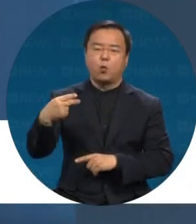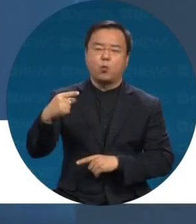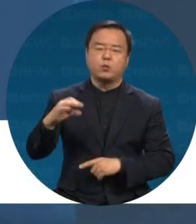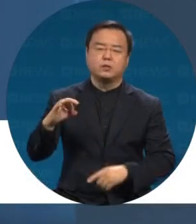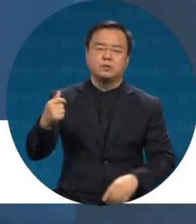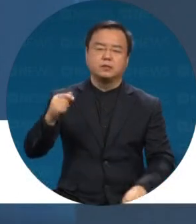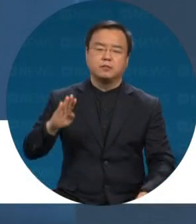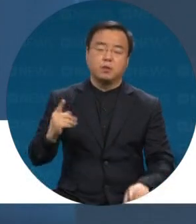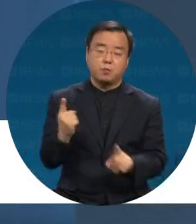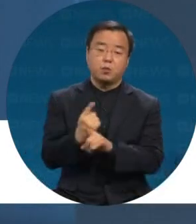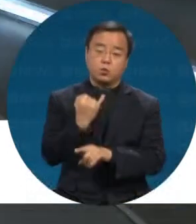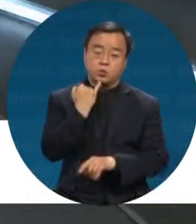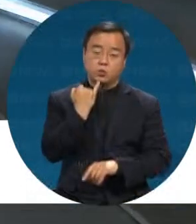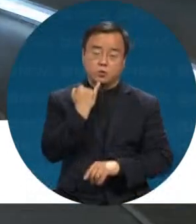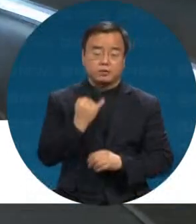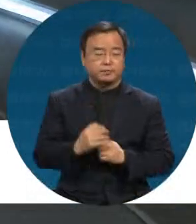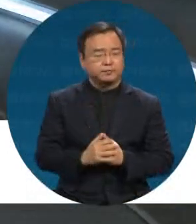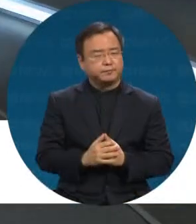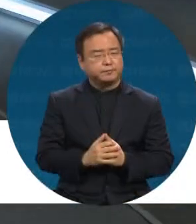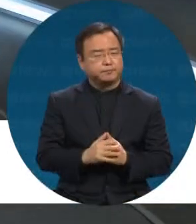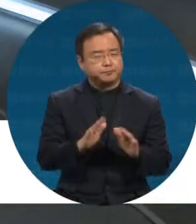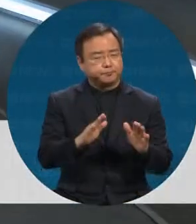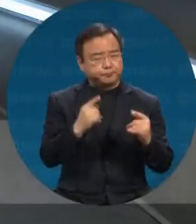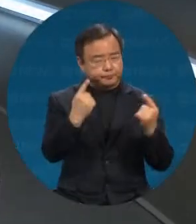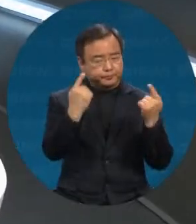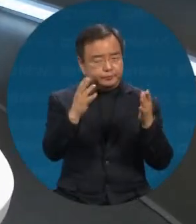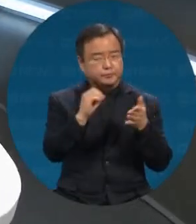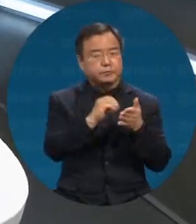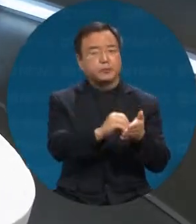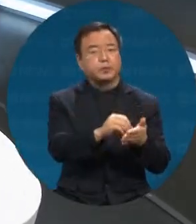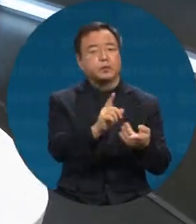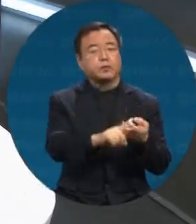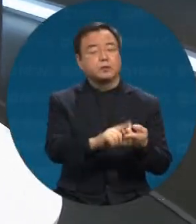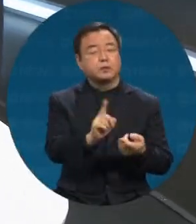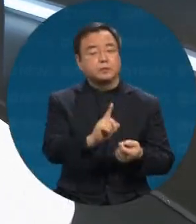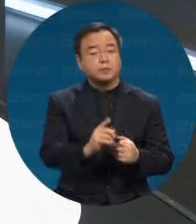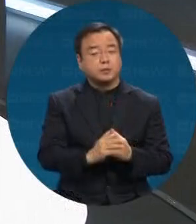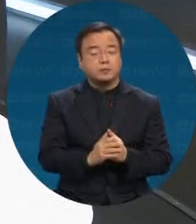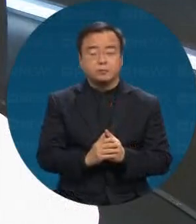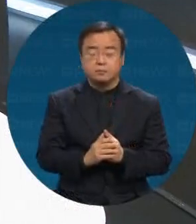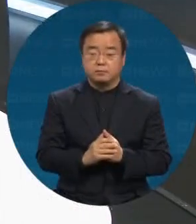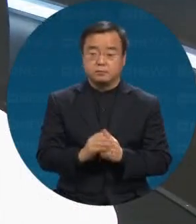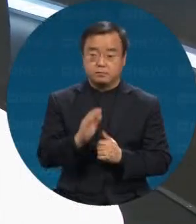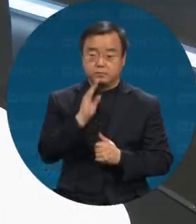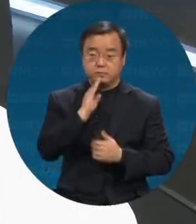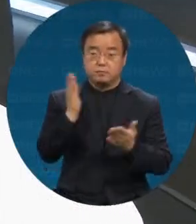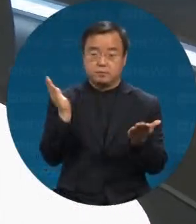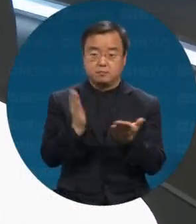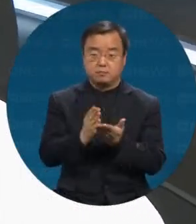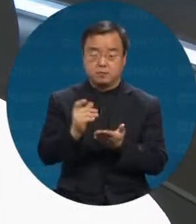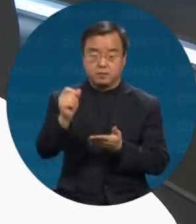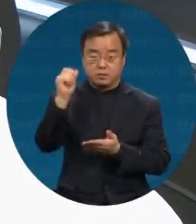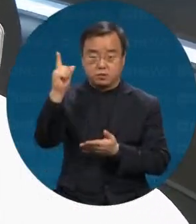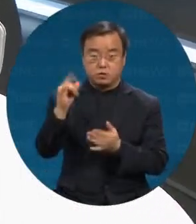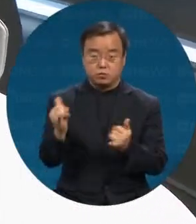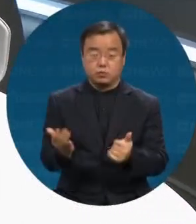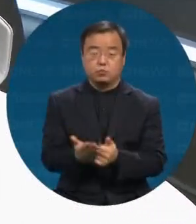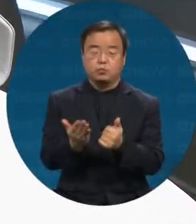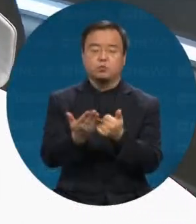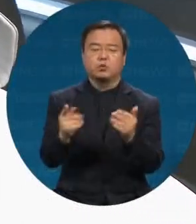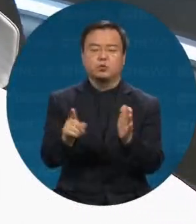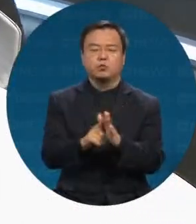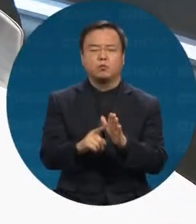네 수능 제도에 대해서도 지금 사실 창의융합인재를 키우기 위해서는 오지선다형은